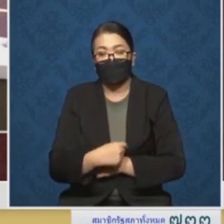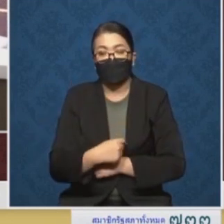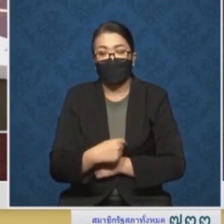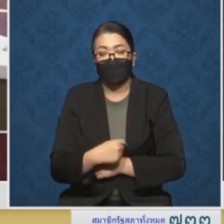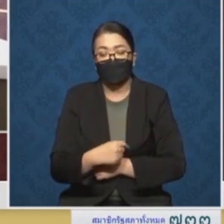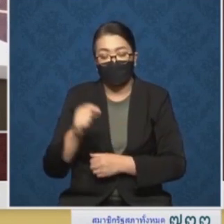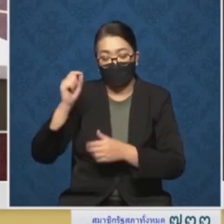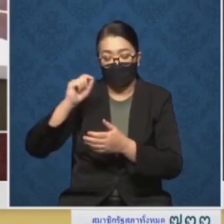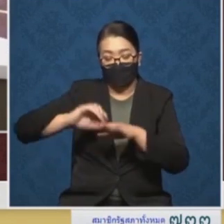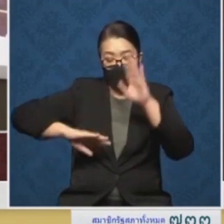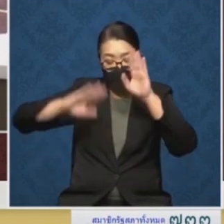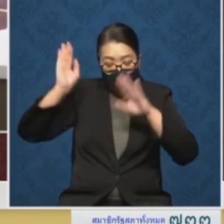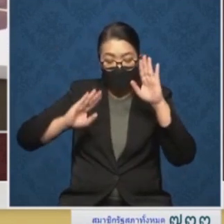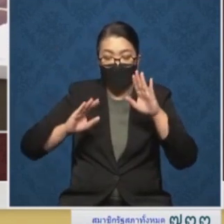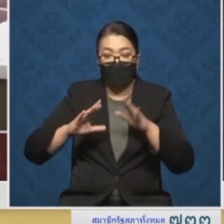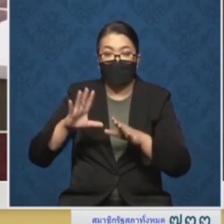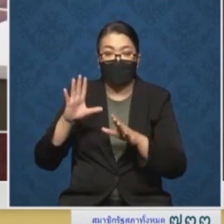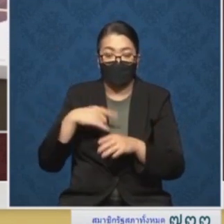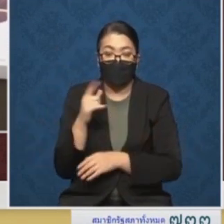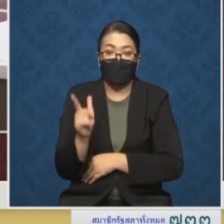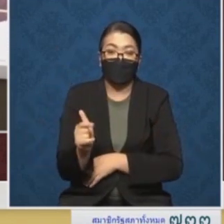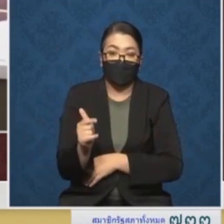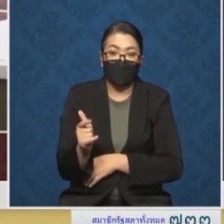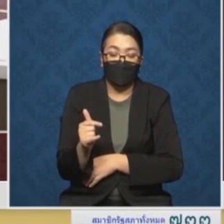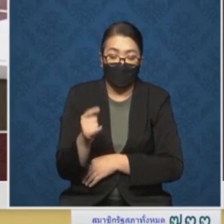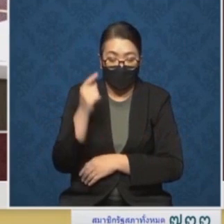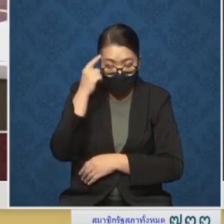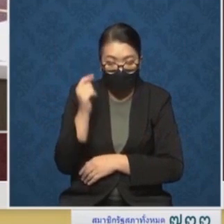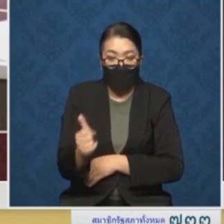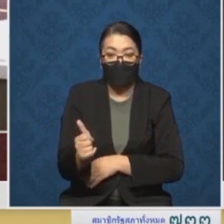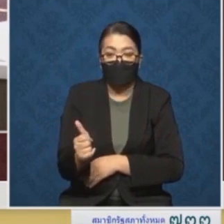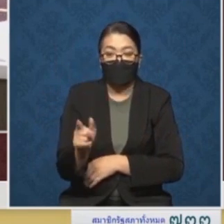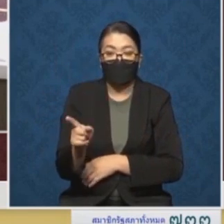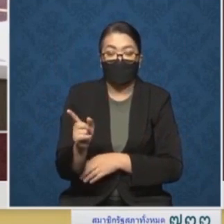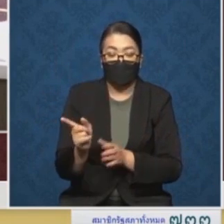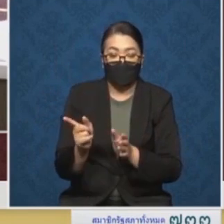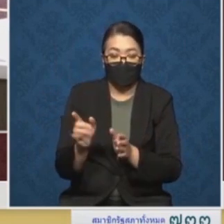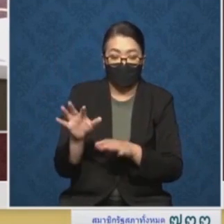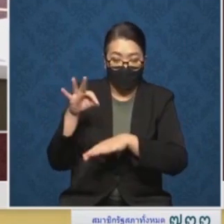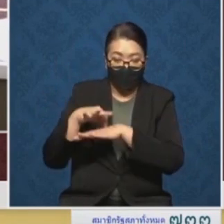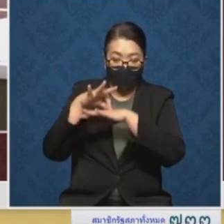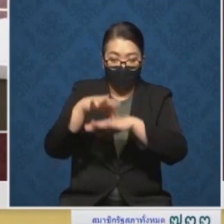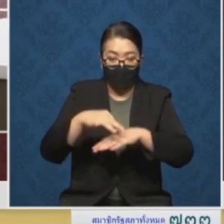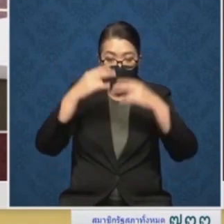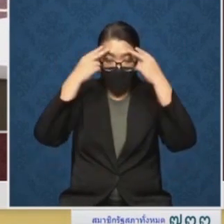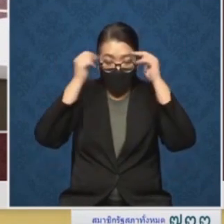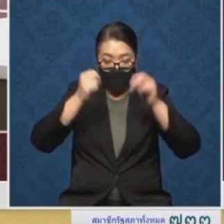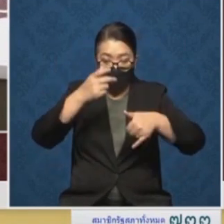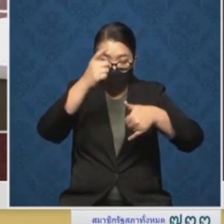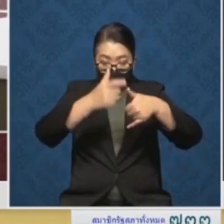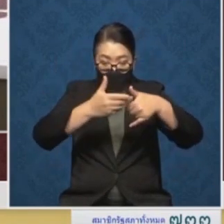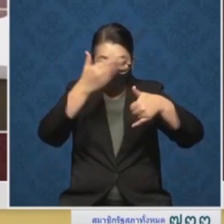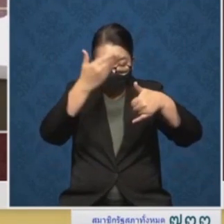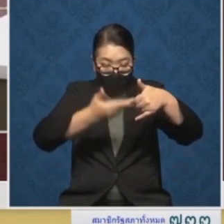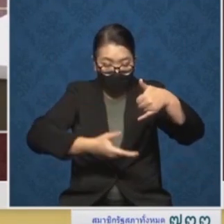ซึ่งสมควรที่จะได้รับแต่งสมควรที่ได้รับแต่งตั้งเป็นนายกรัฐมนตรีให้มีคุณสมบัติไม่มีลักษณะ